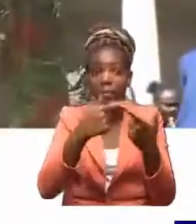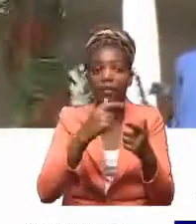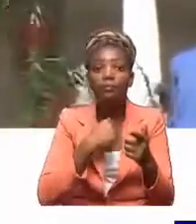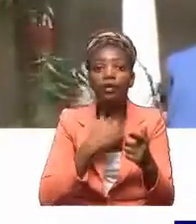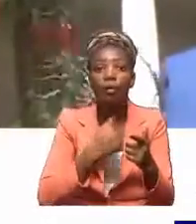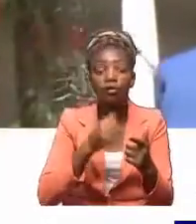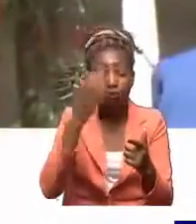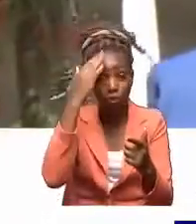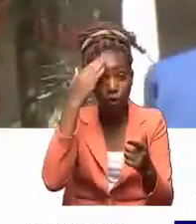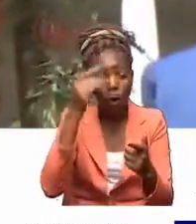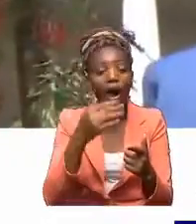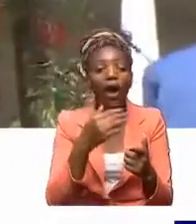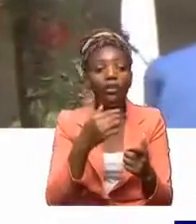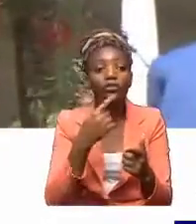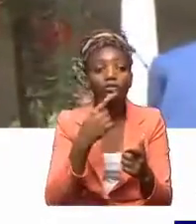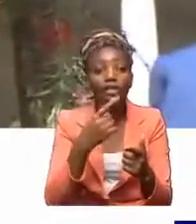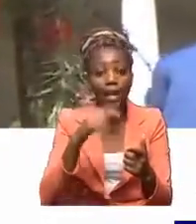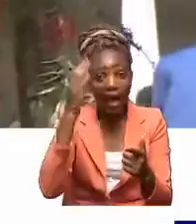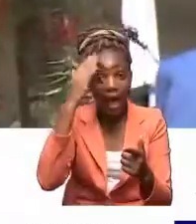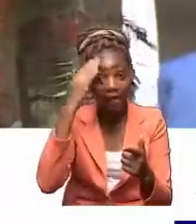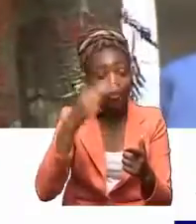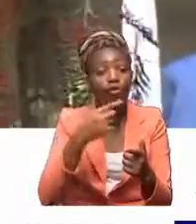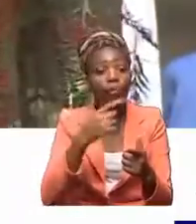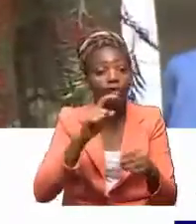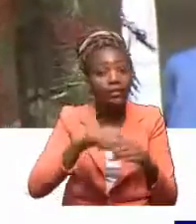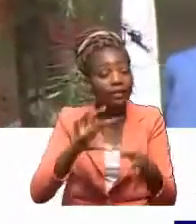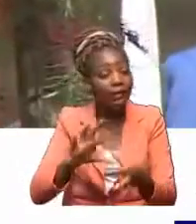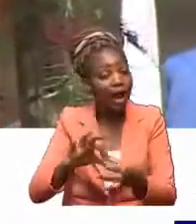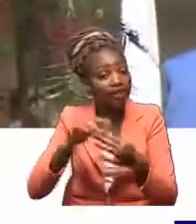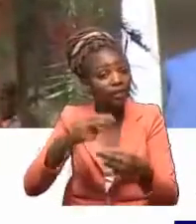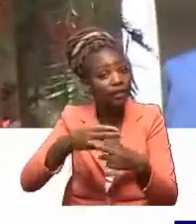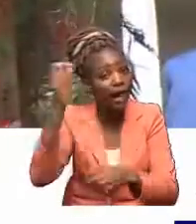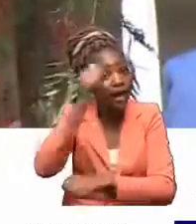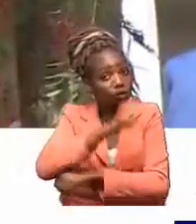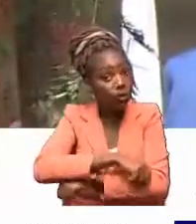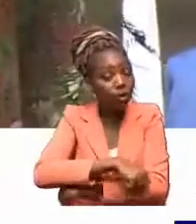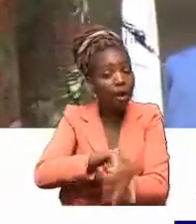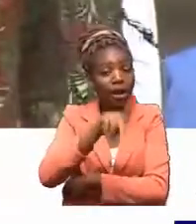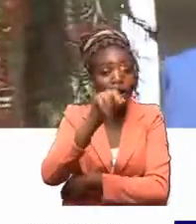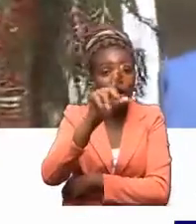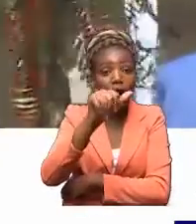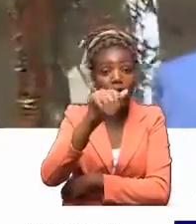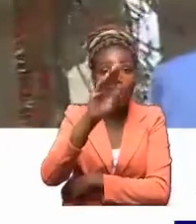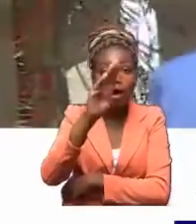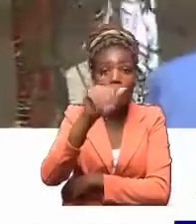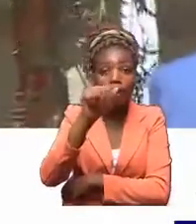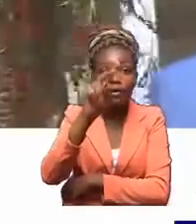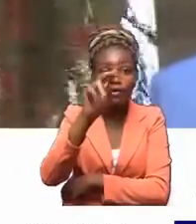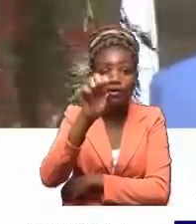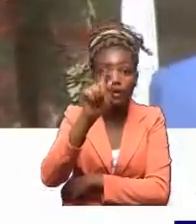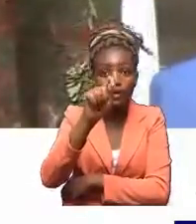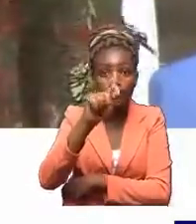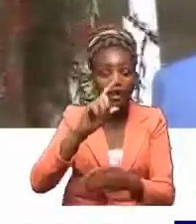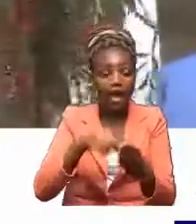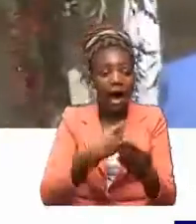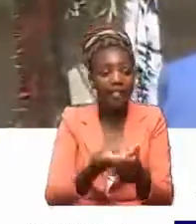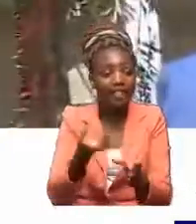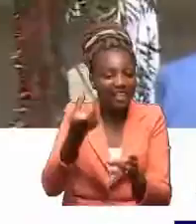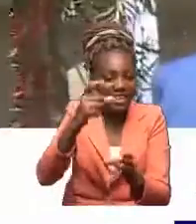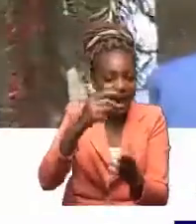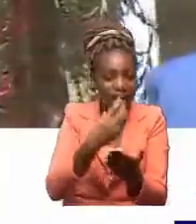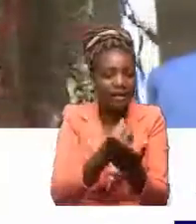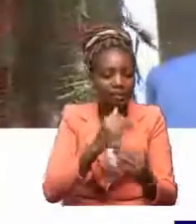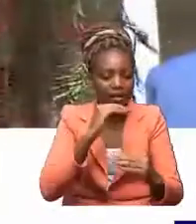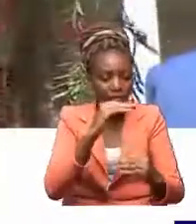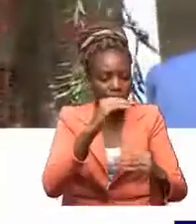nilimjua nilipoingia shule yangu ya upili ya Cabernet High School, ambaye alikuwa chairman wa hiyo shule na akaweka pesa nyingi sana ya kujenga